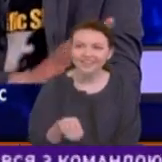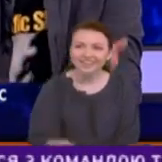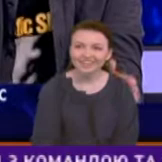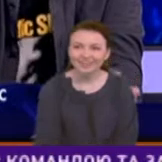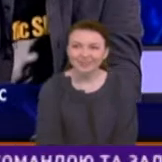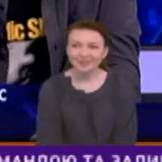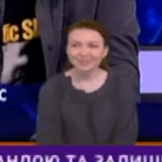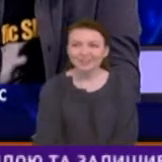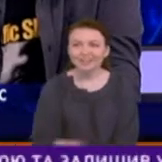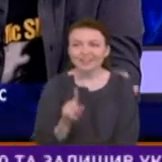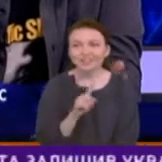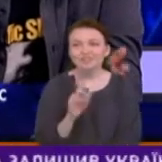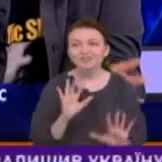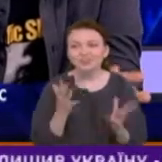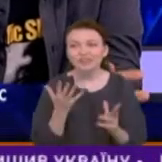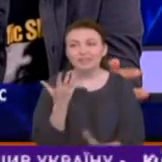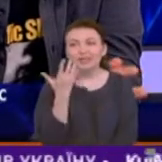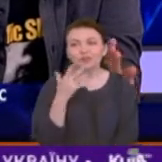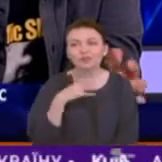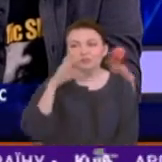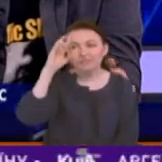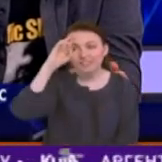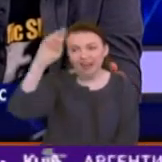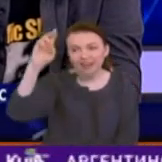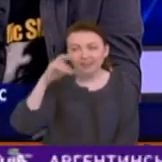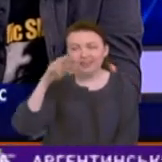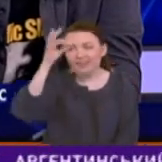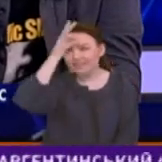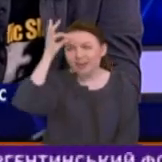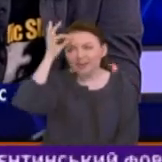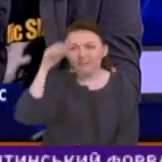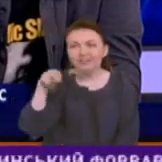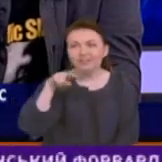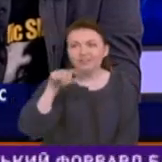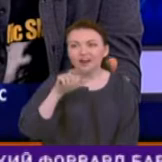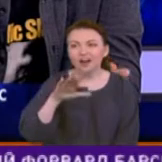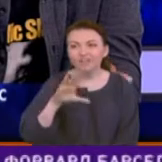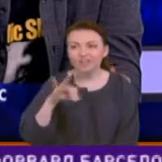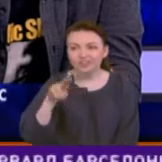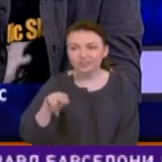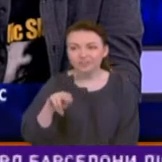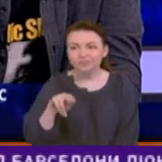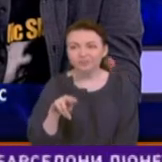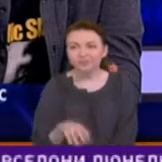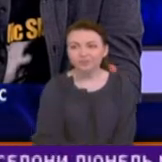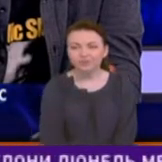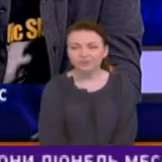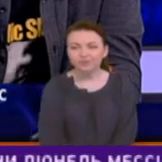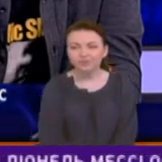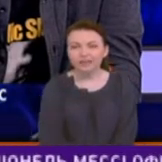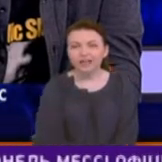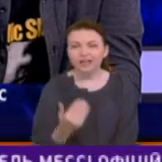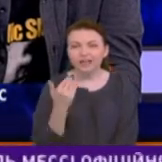що випадок ще, коли був цар Давид, перший цар, да? От. І